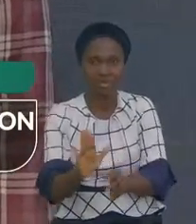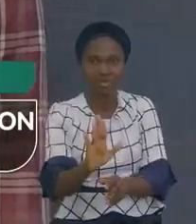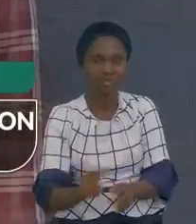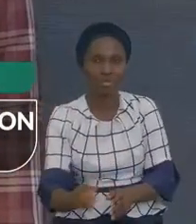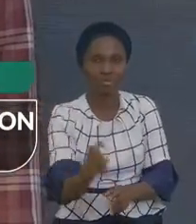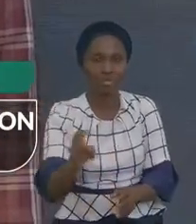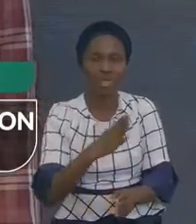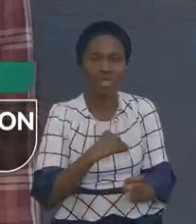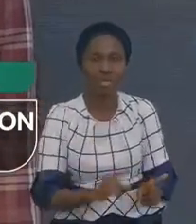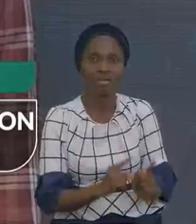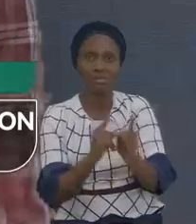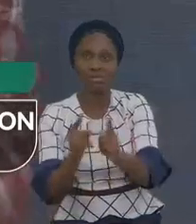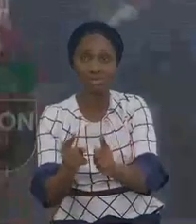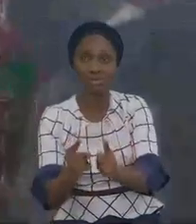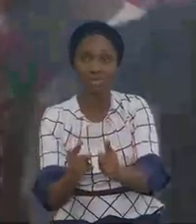Amoréens.